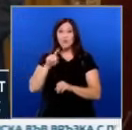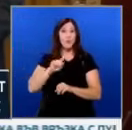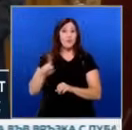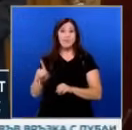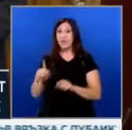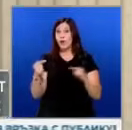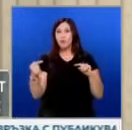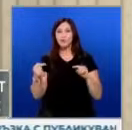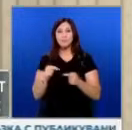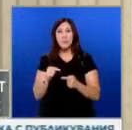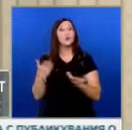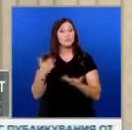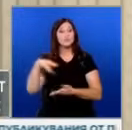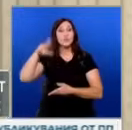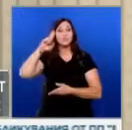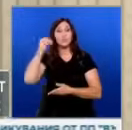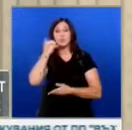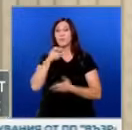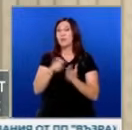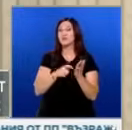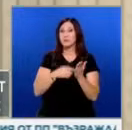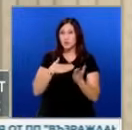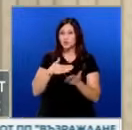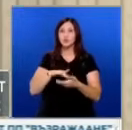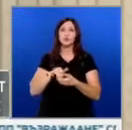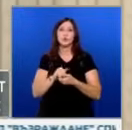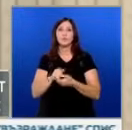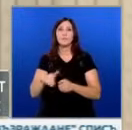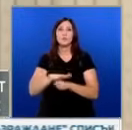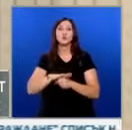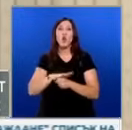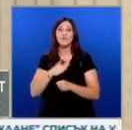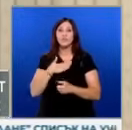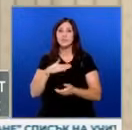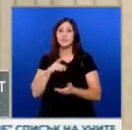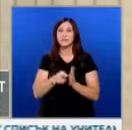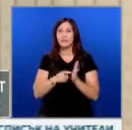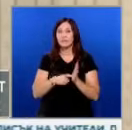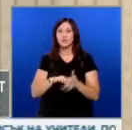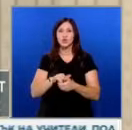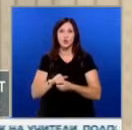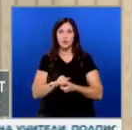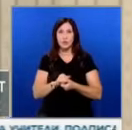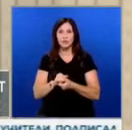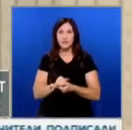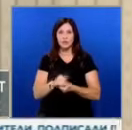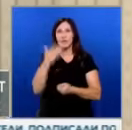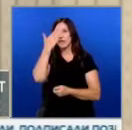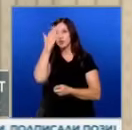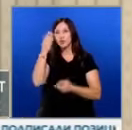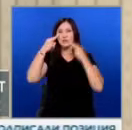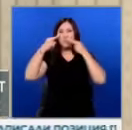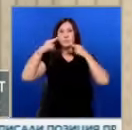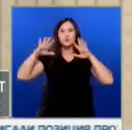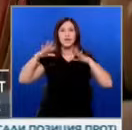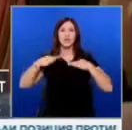успори, че изпълнихме добре задачата си да организираме основната си задача, да организираме честни,